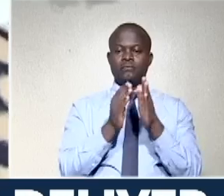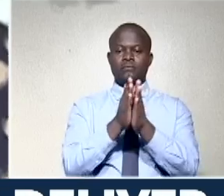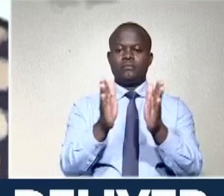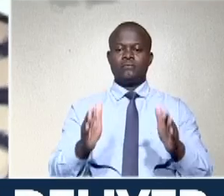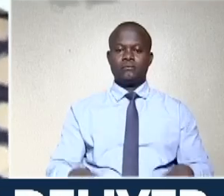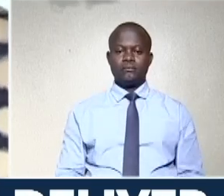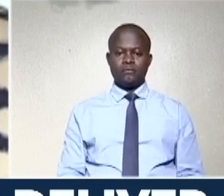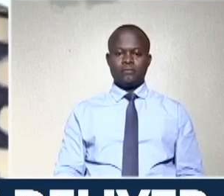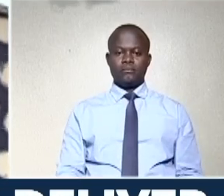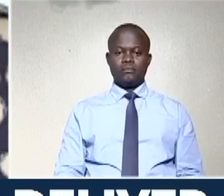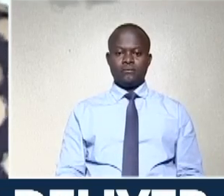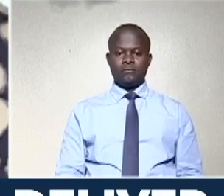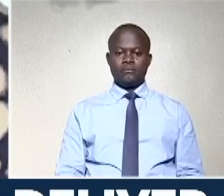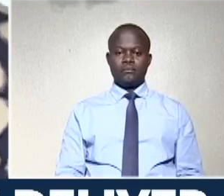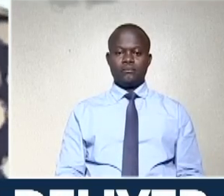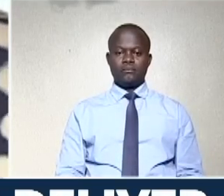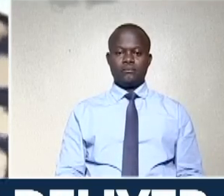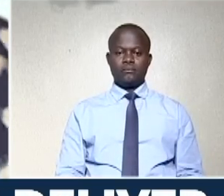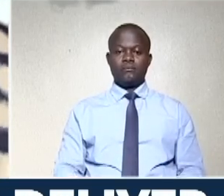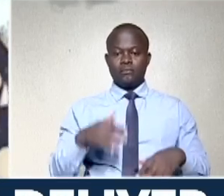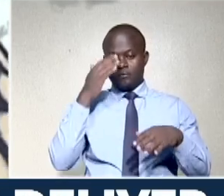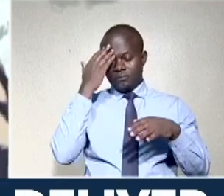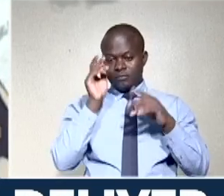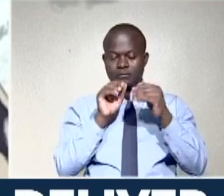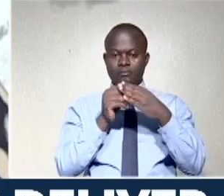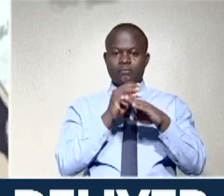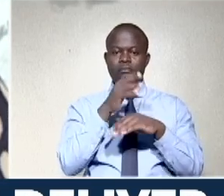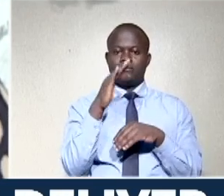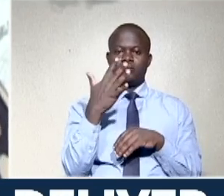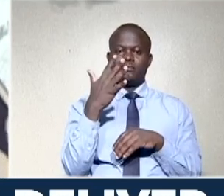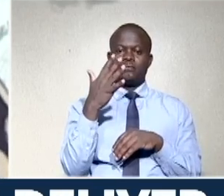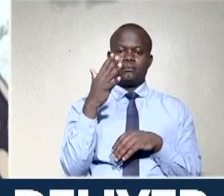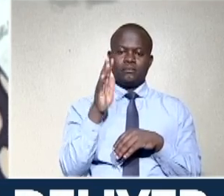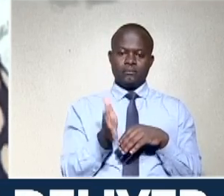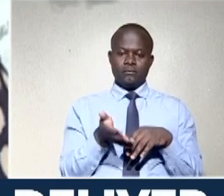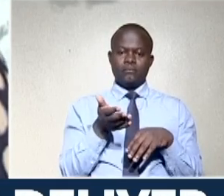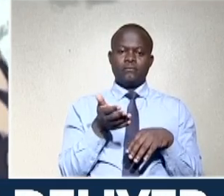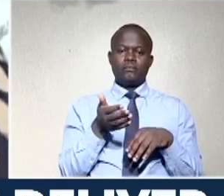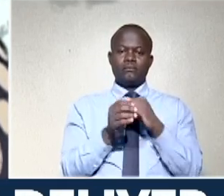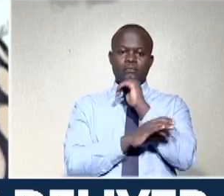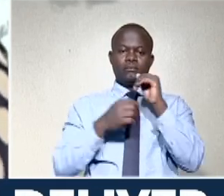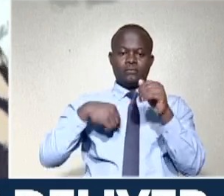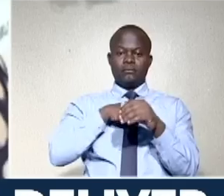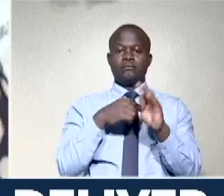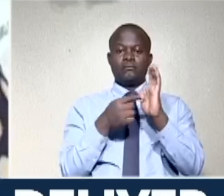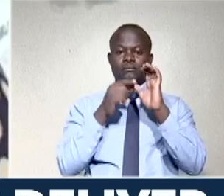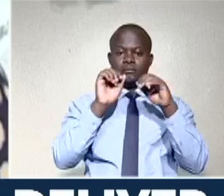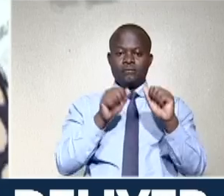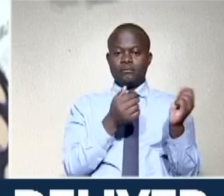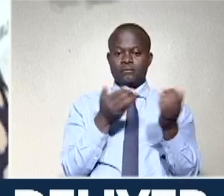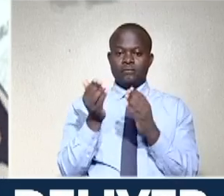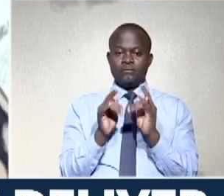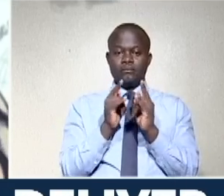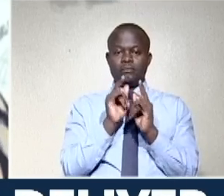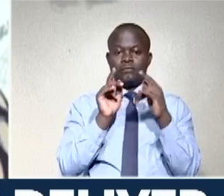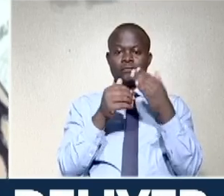Ubwo kugira ngo abantu barenga 5,000 mu gihugu cyacu ni byiza ku bukungu bwacu. Yerekana ko dushobora kwakira inama